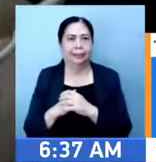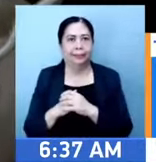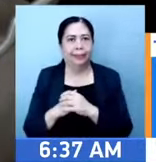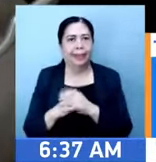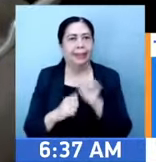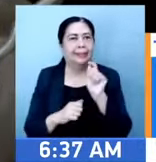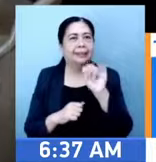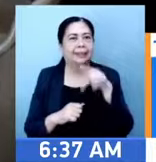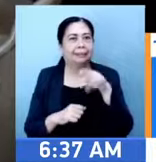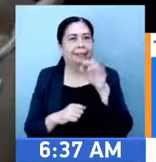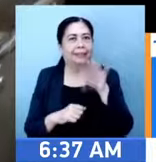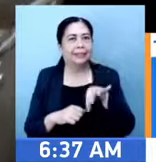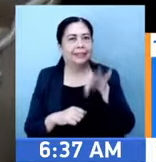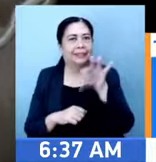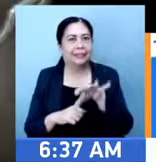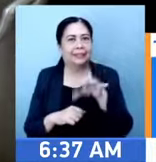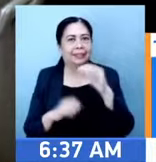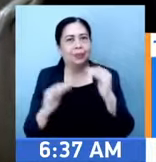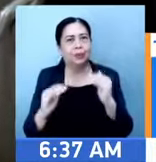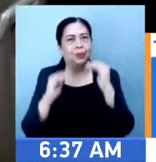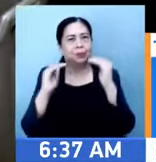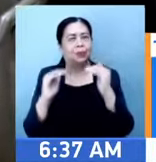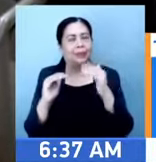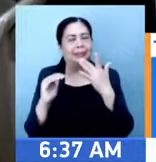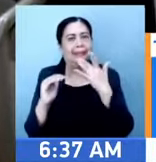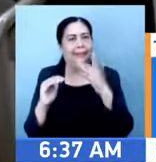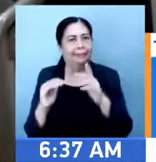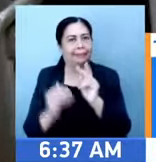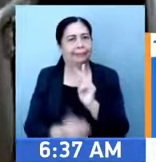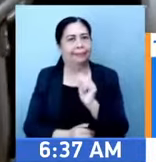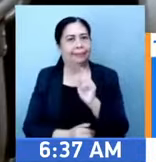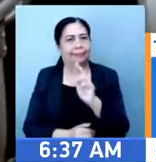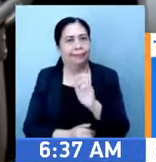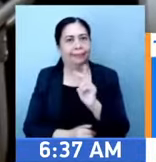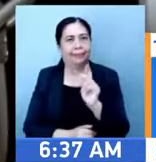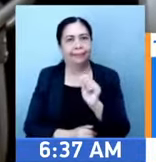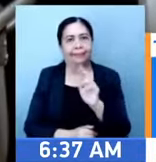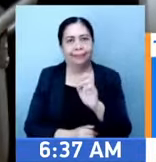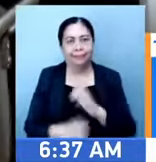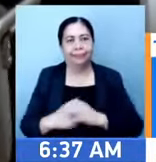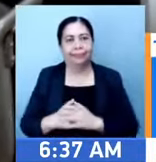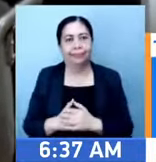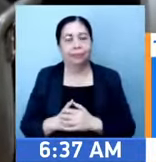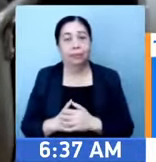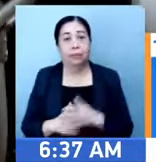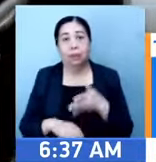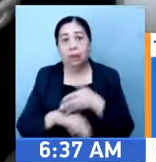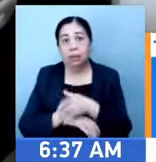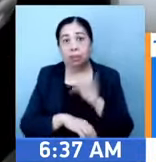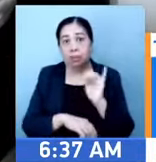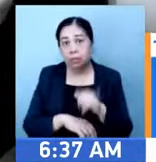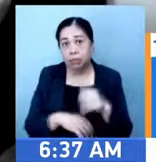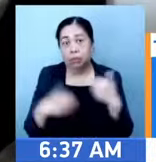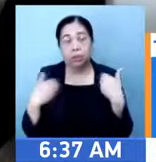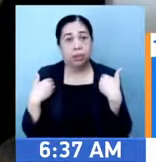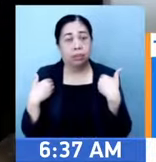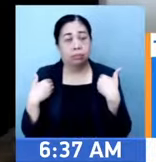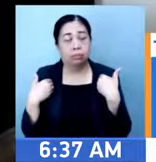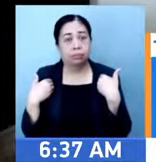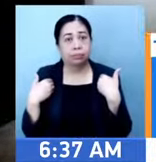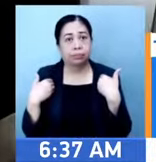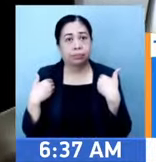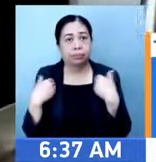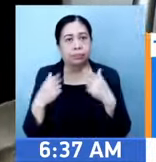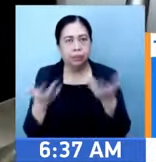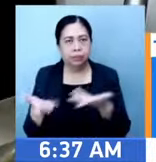mas mali-level up natin yung kare-kare natin. Ano? Mm. Tapos, eto, Chef. After niya, meron tayo dyan yung napalamig na. Sabi